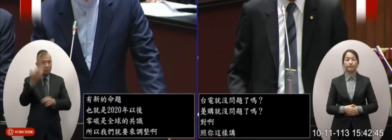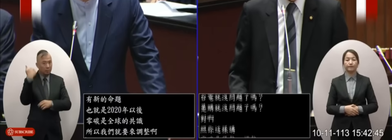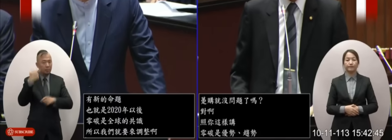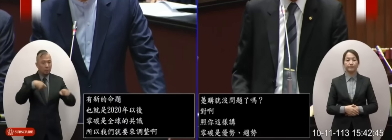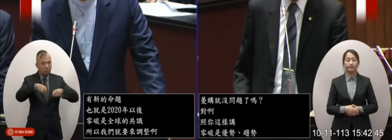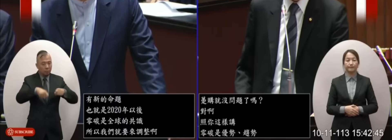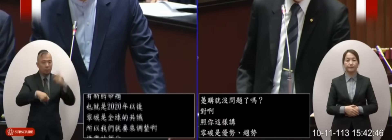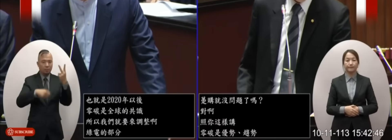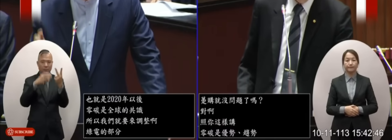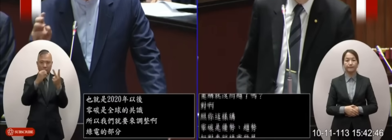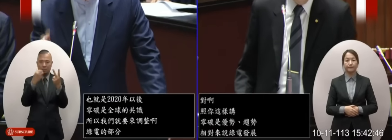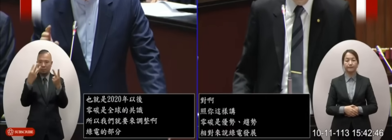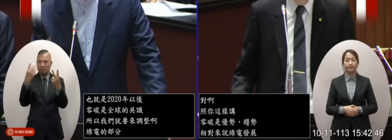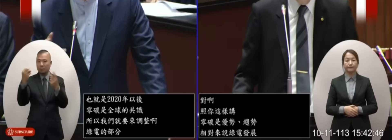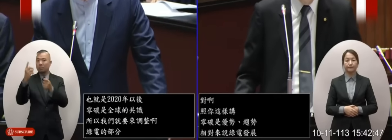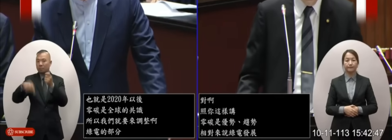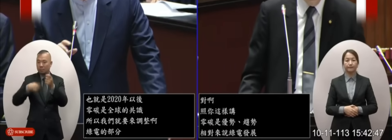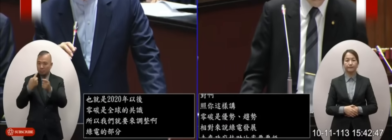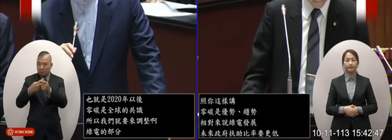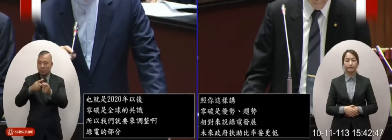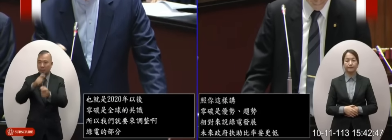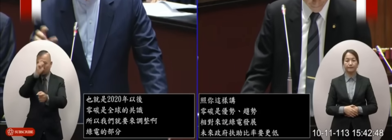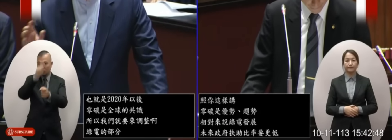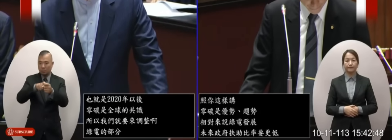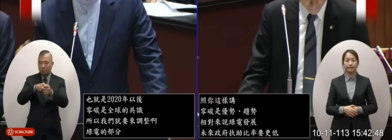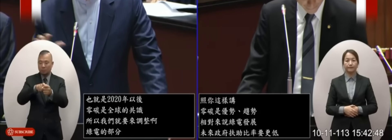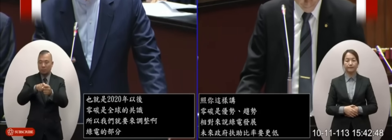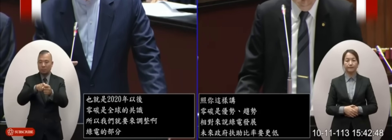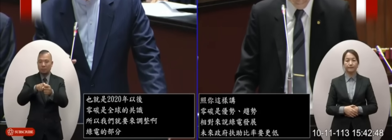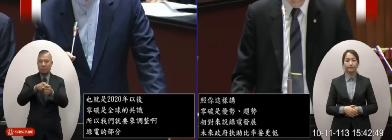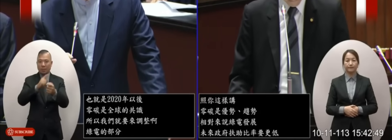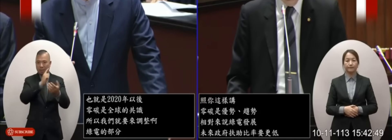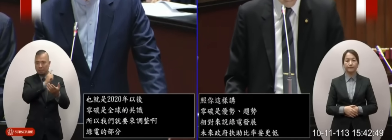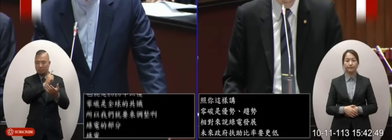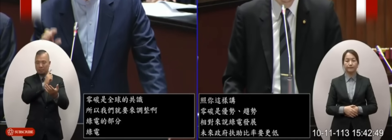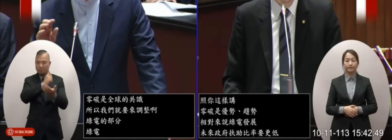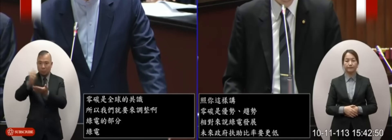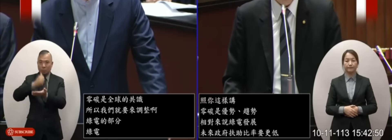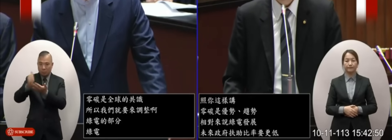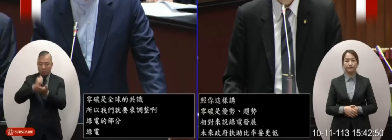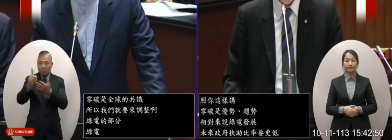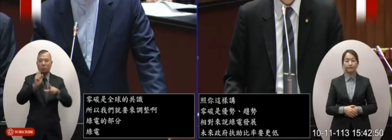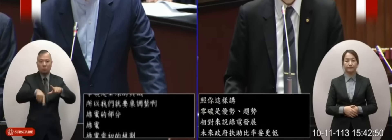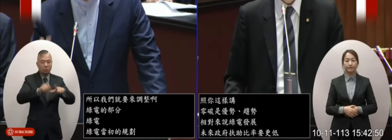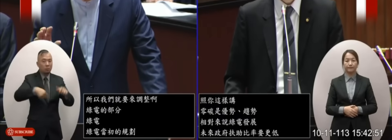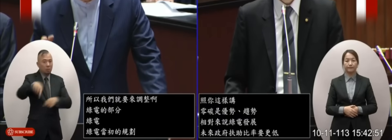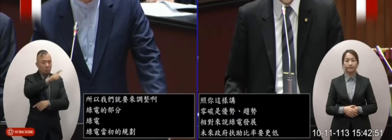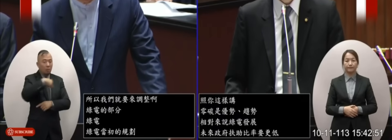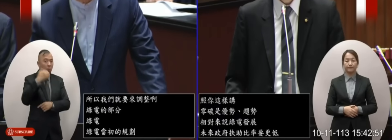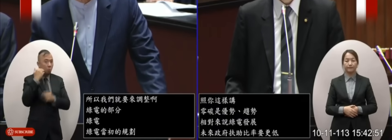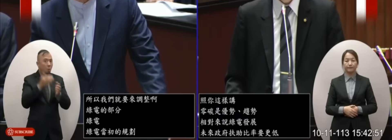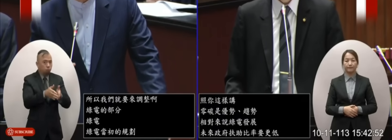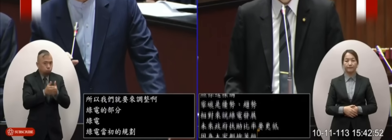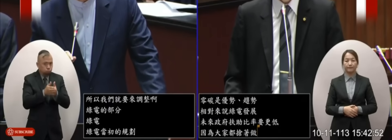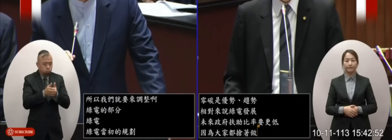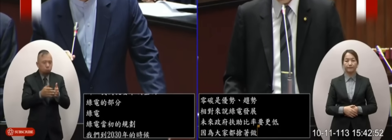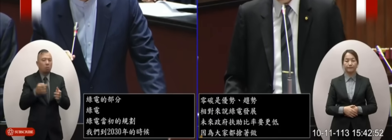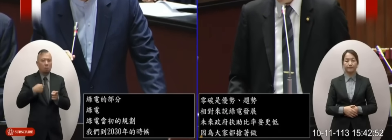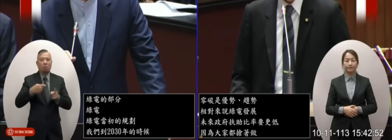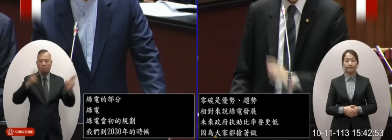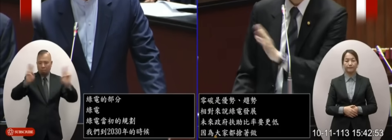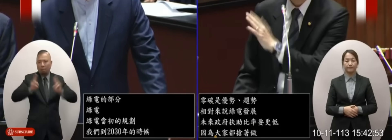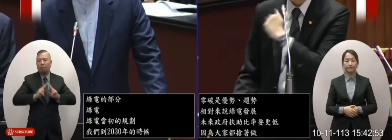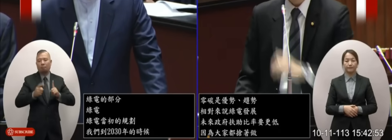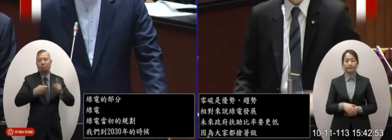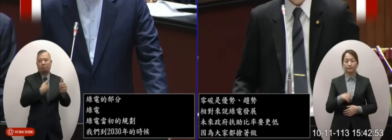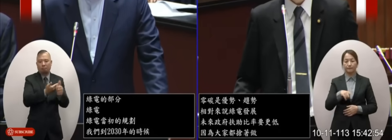到2030年的时候，希望能够满足所有的出口的厂商，他需要绿电的厂商，我们都能够满足他们。